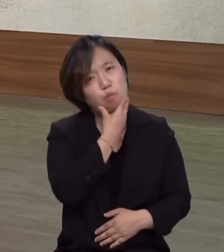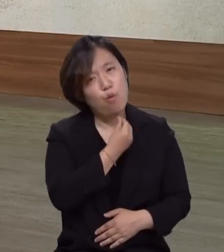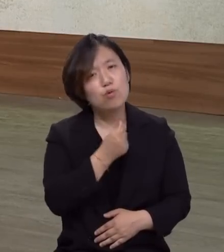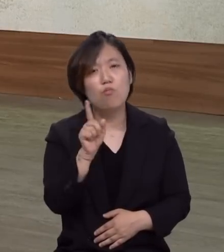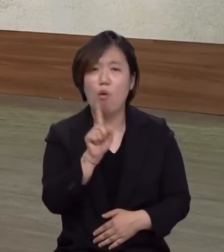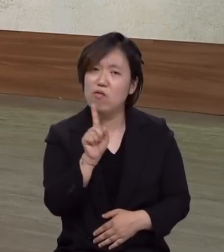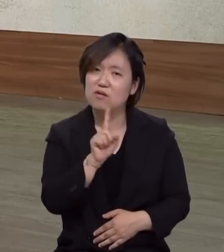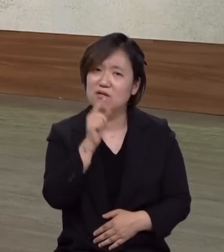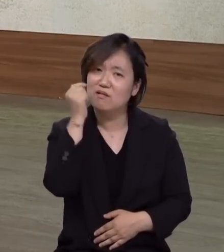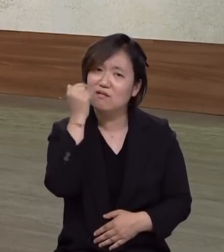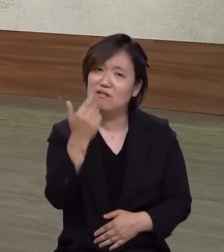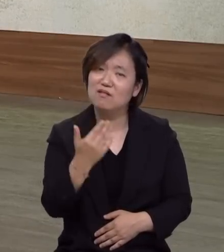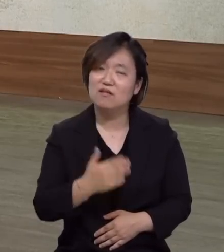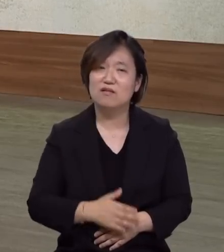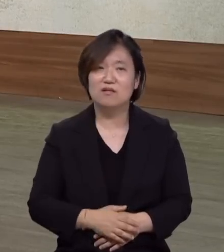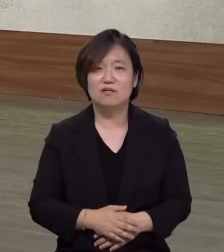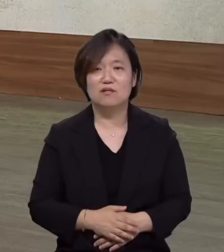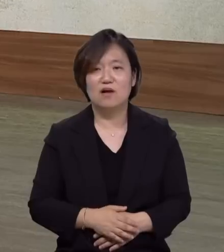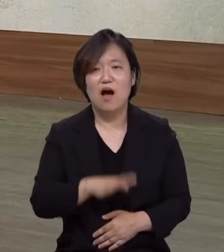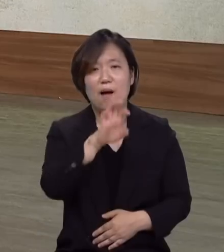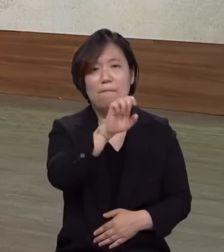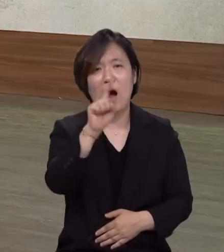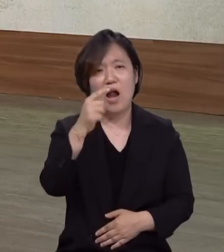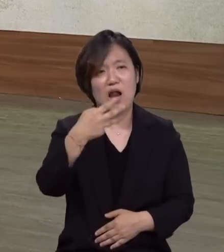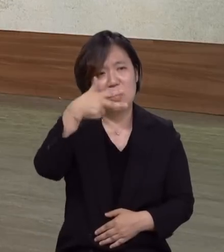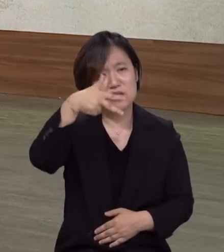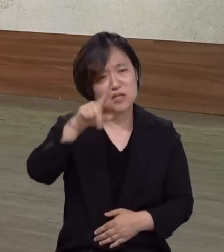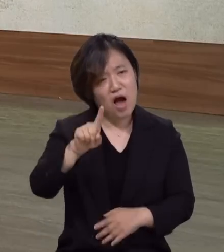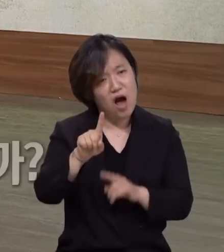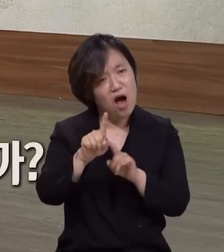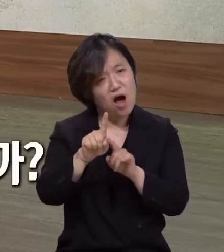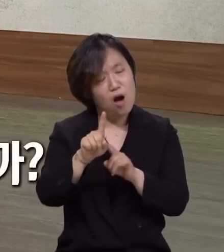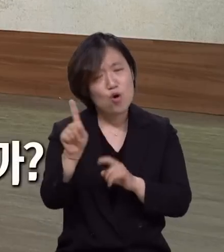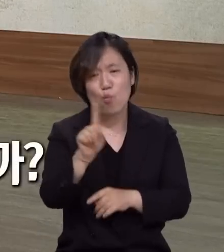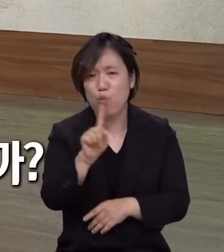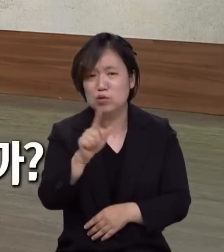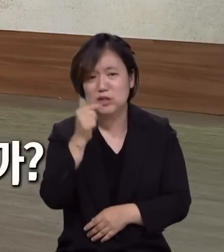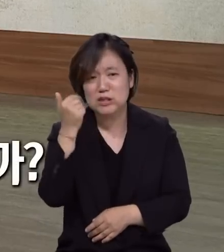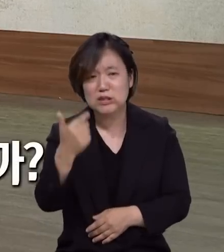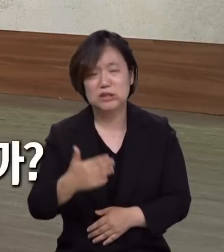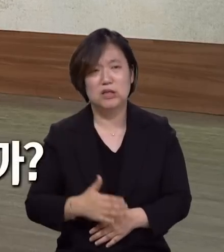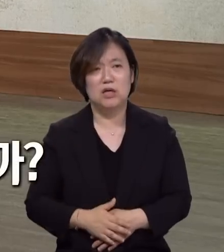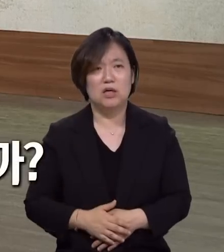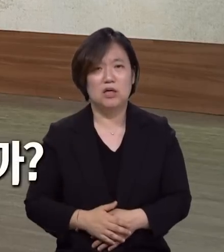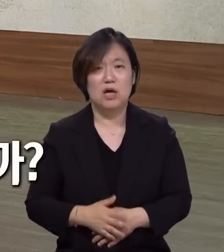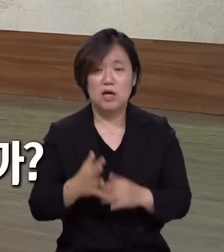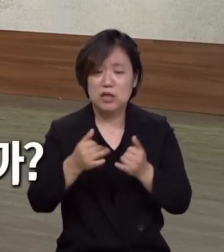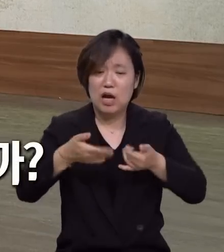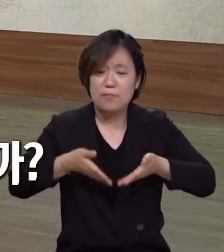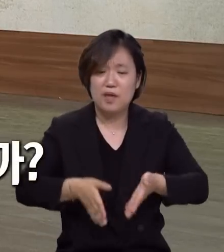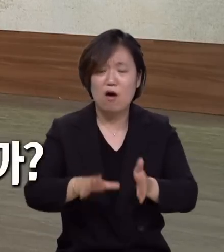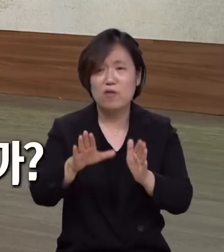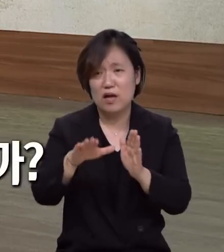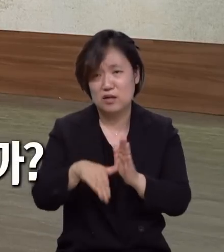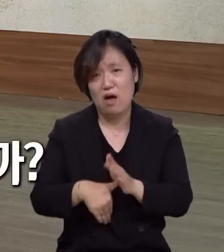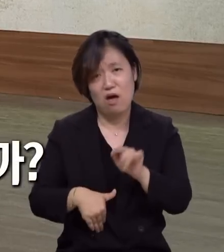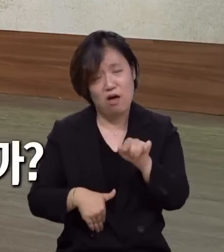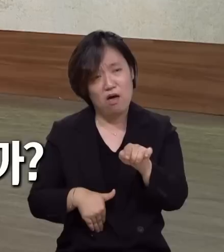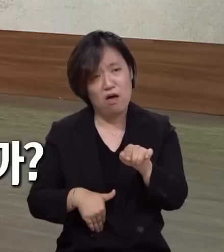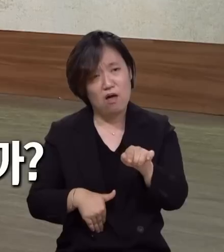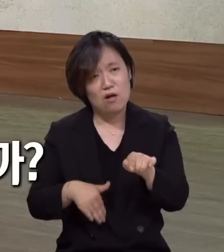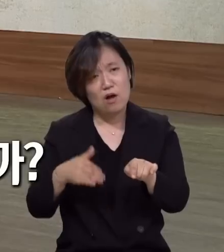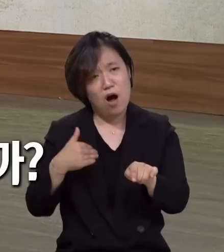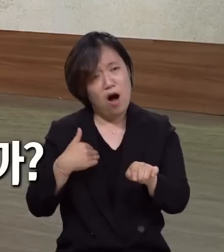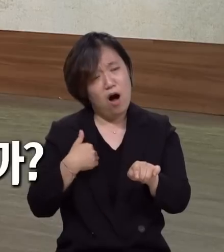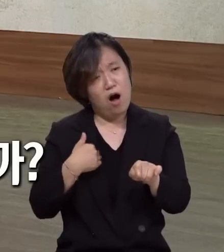복이라는게 뭘까 팔자라는게 뭘까 정말 사람은 태어날 때이 타고난 그릇이라는게 과연